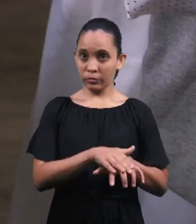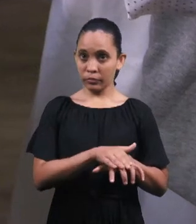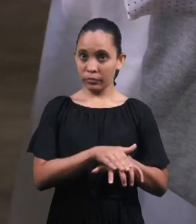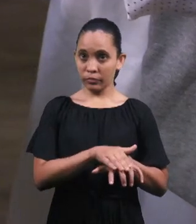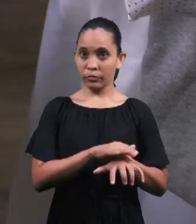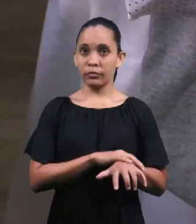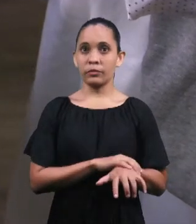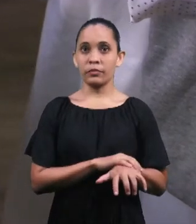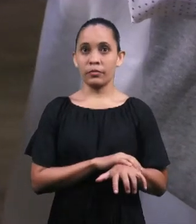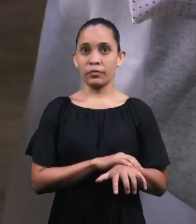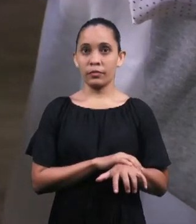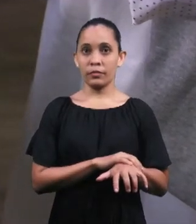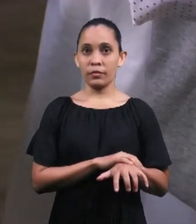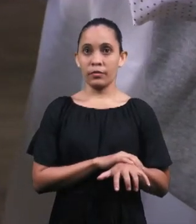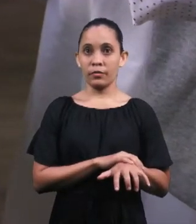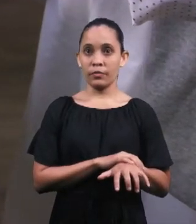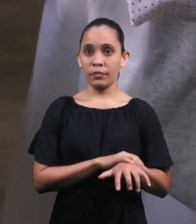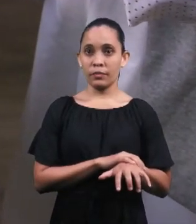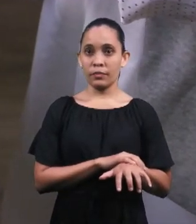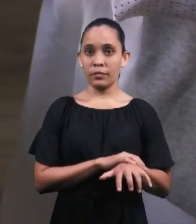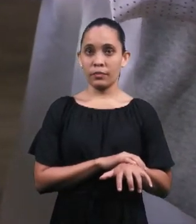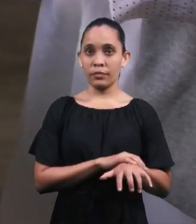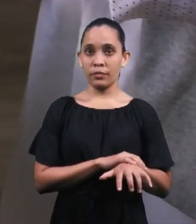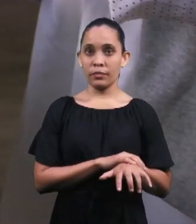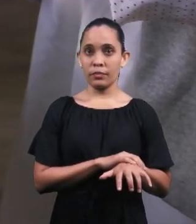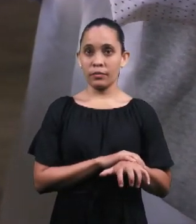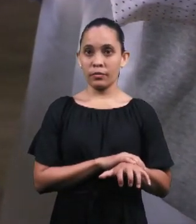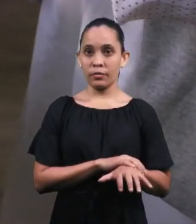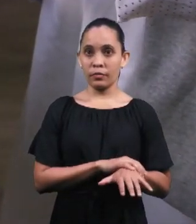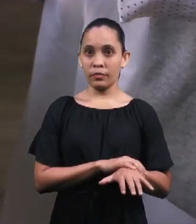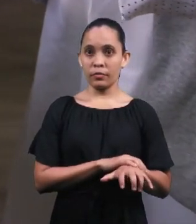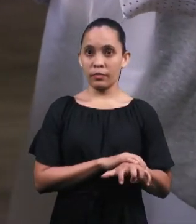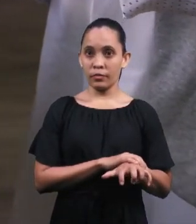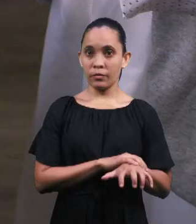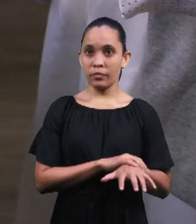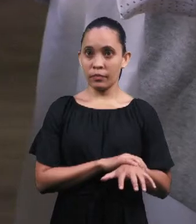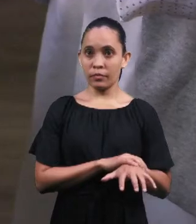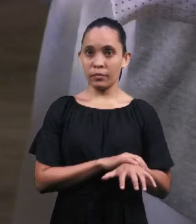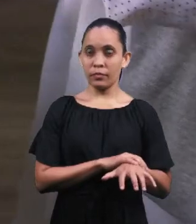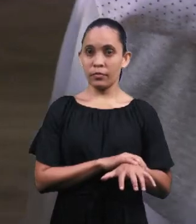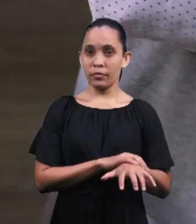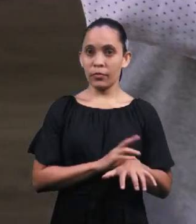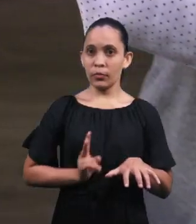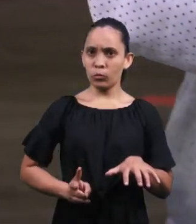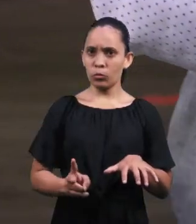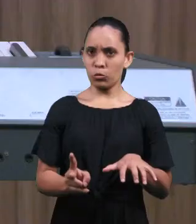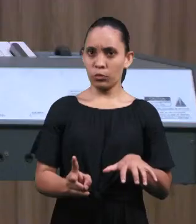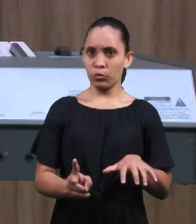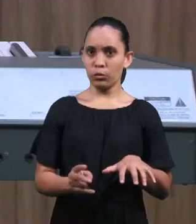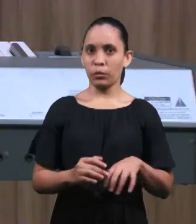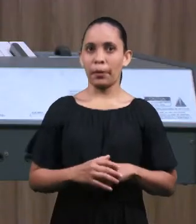clavier. Et la pointe de mes doigts ne s'oublie pas. Je joue avec le doigt ferme.